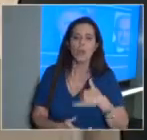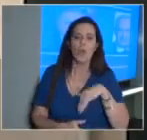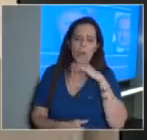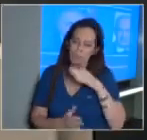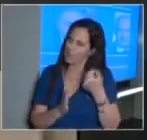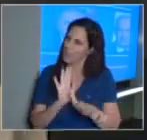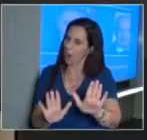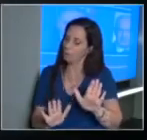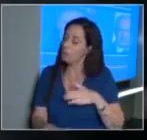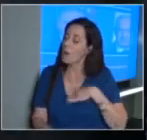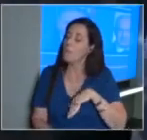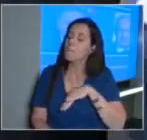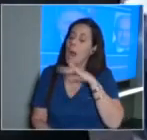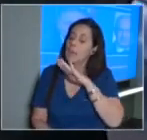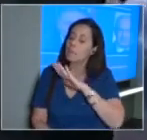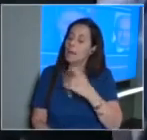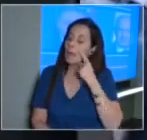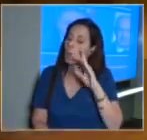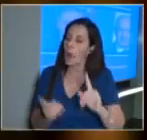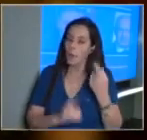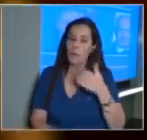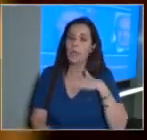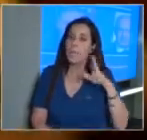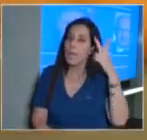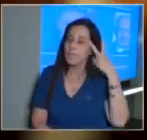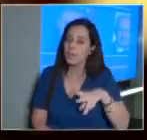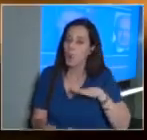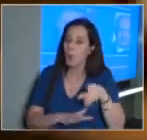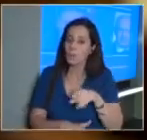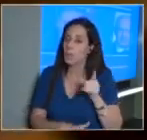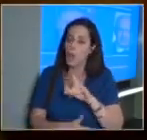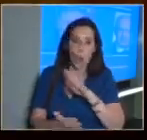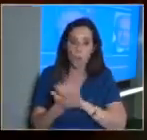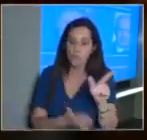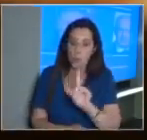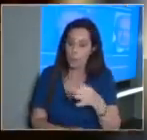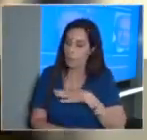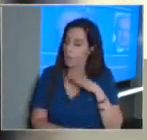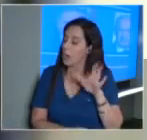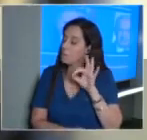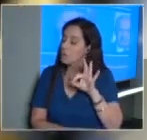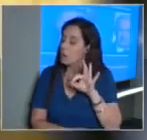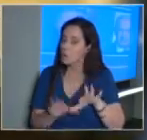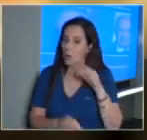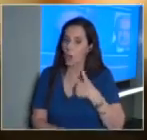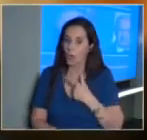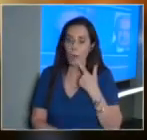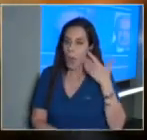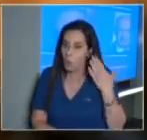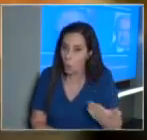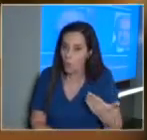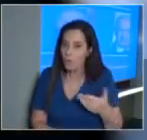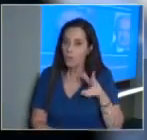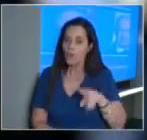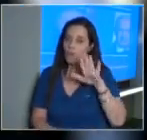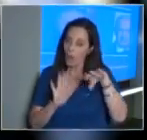מספיק ויתרנו, מספיק הסתכלנו על מה שקורה. אנחנו גם מבינים שהקואליציה הזאת היא לא פשוטה עבורנו וגם עבור הבוחרים שלנו, אבל אמרנו, יש